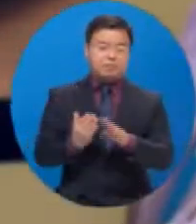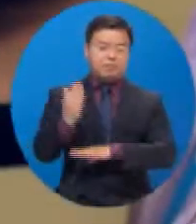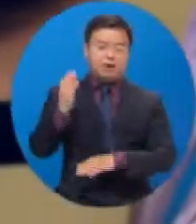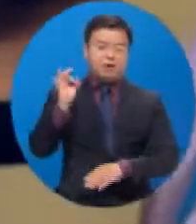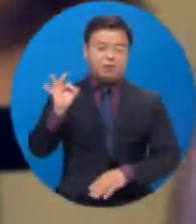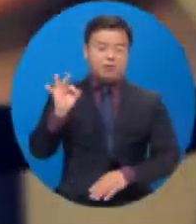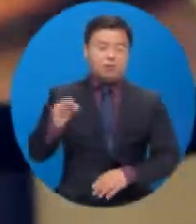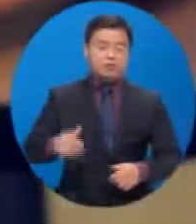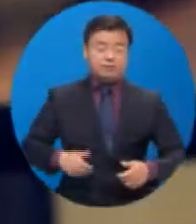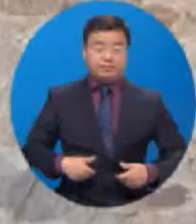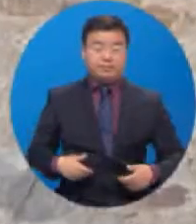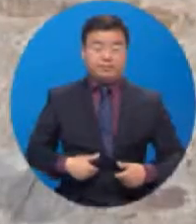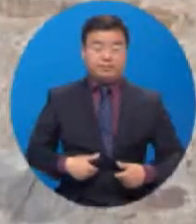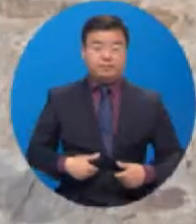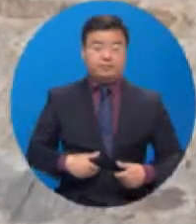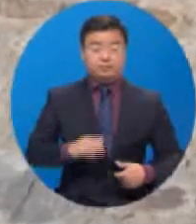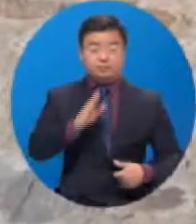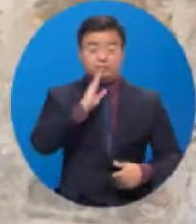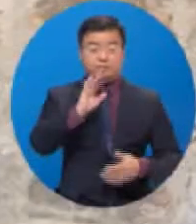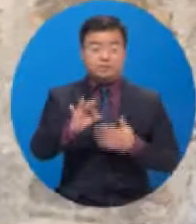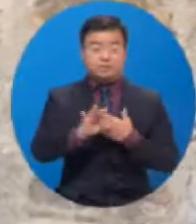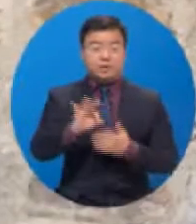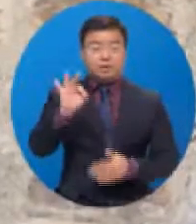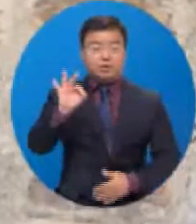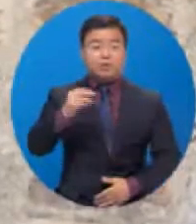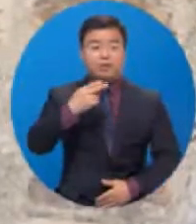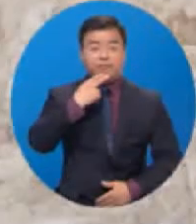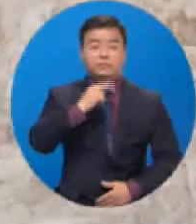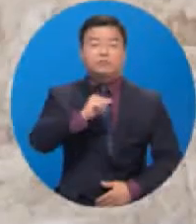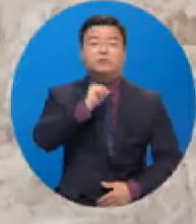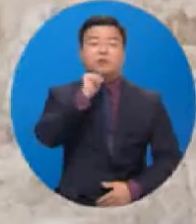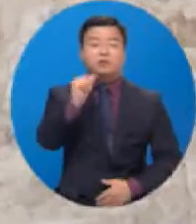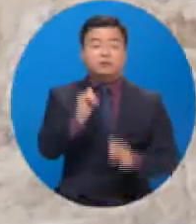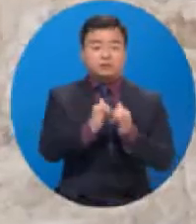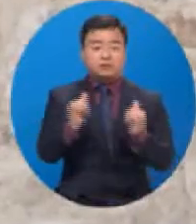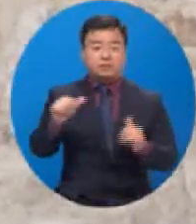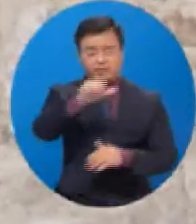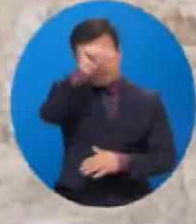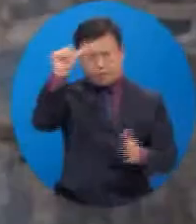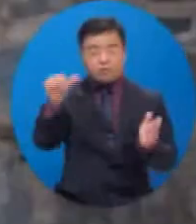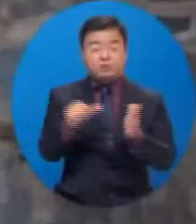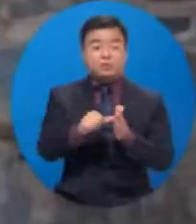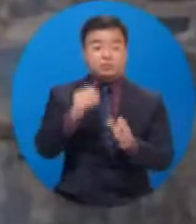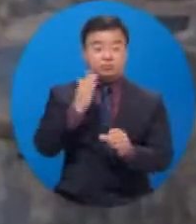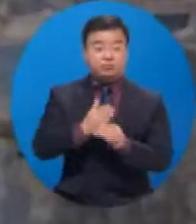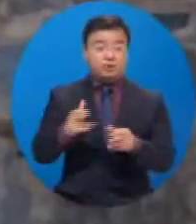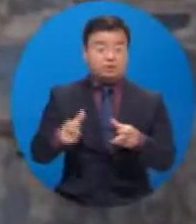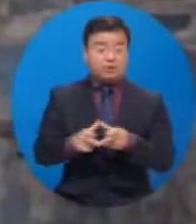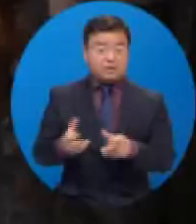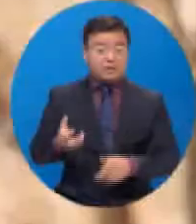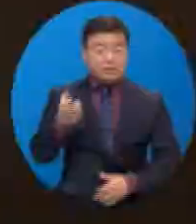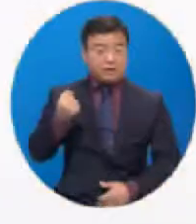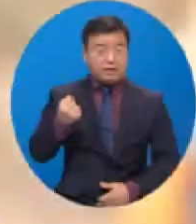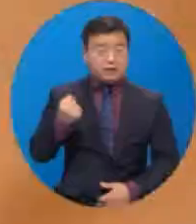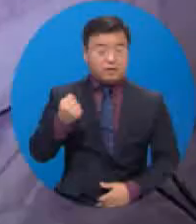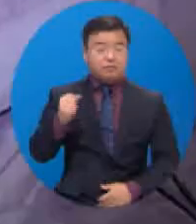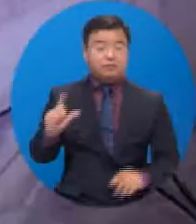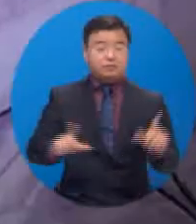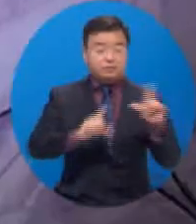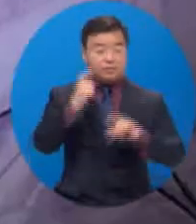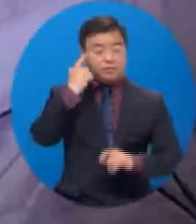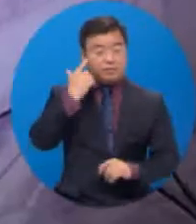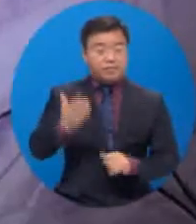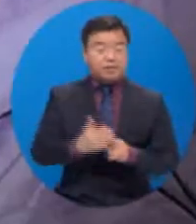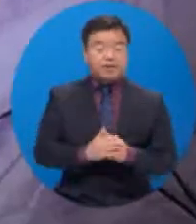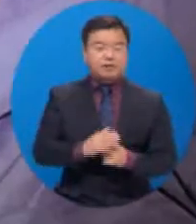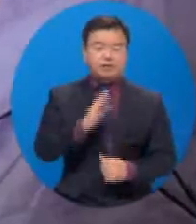필요합니다. 그렇다면 돈 없는 가난한 사람들은 평생 장애를 가지고 살아가야 될까요? 불과 몇십